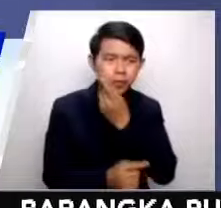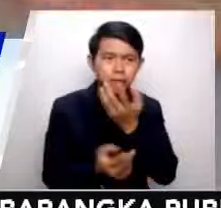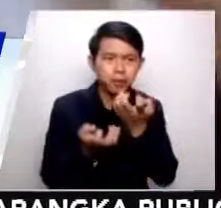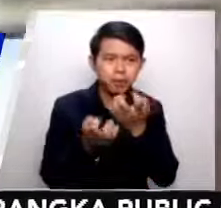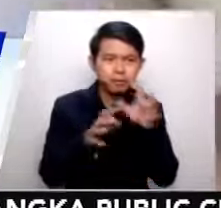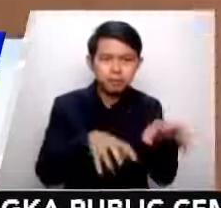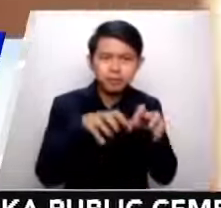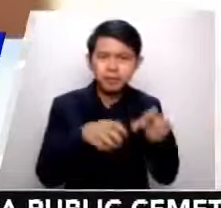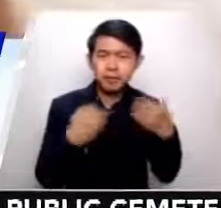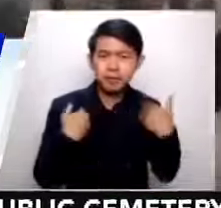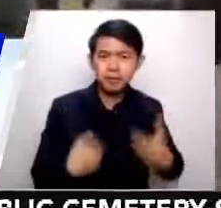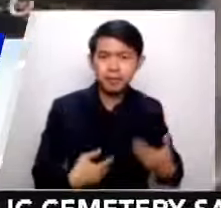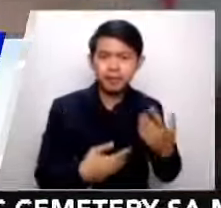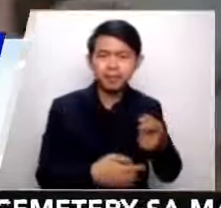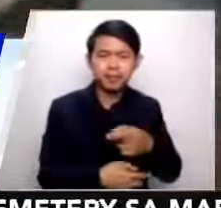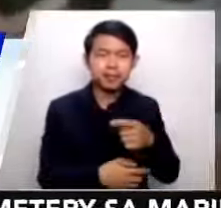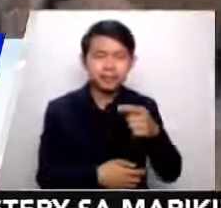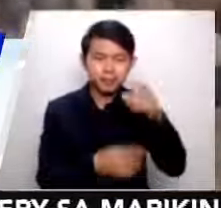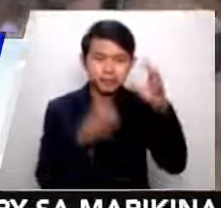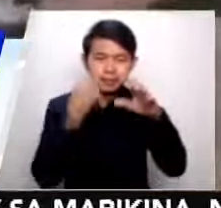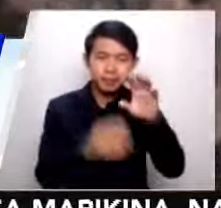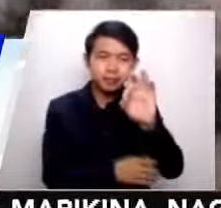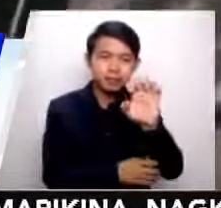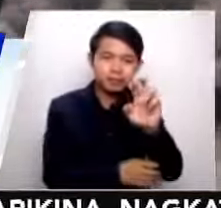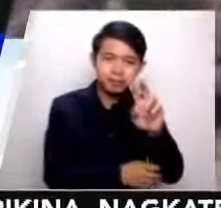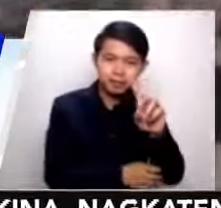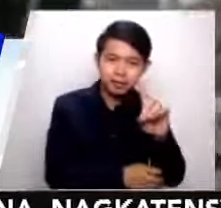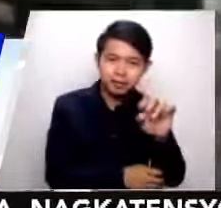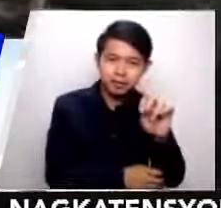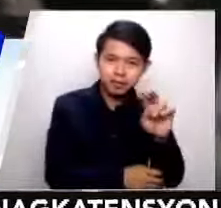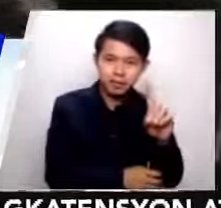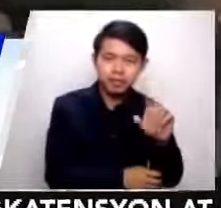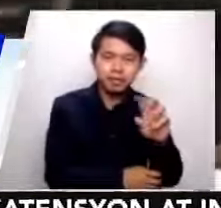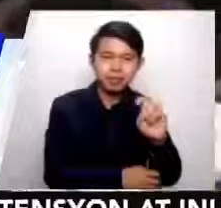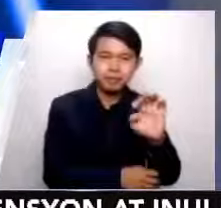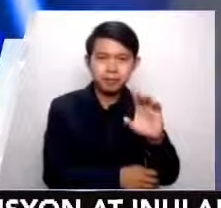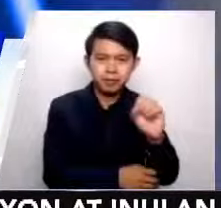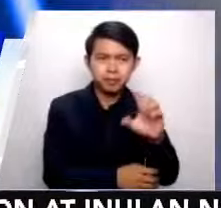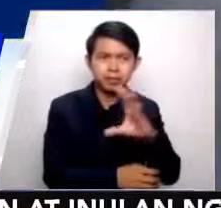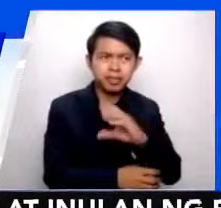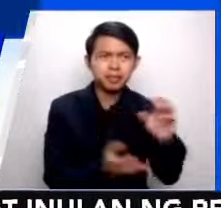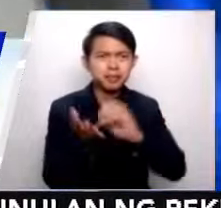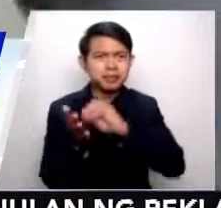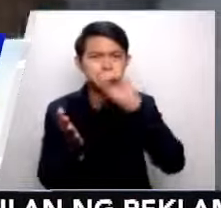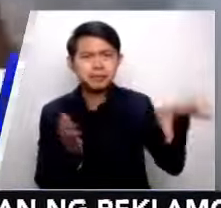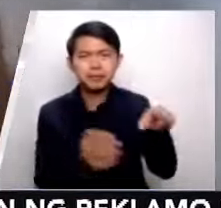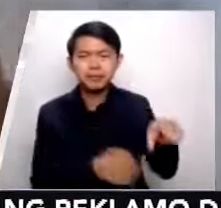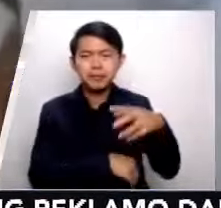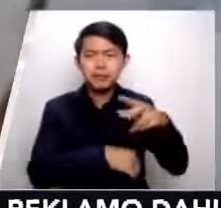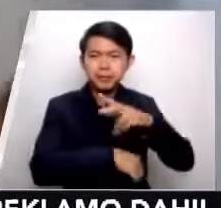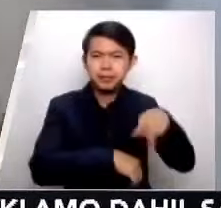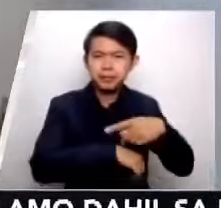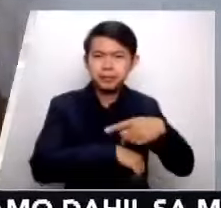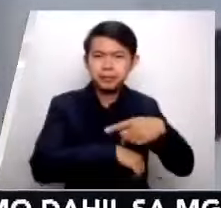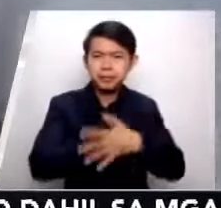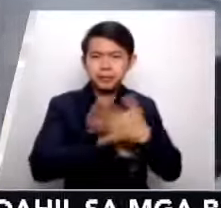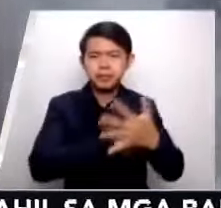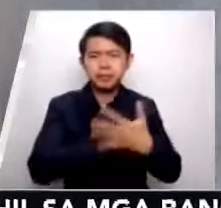itatapon sa West Philippine Sea. Tinanong tungkol dito ang Pangulo. would like to ask of your